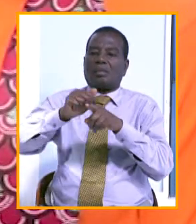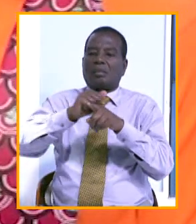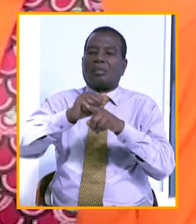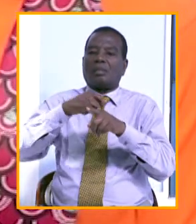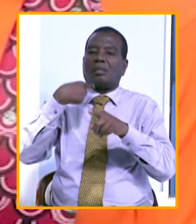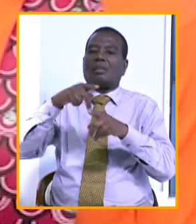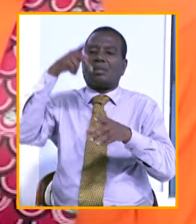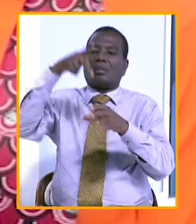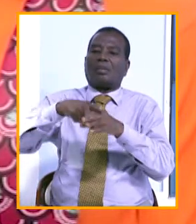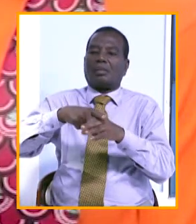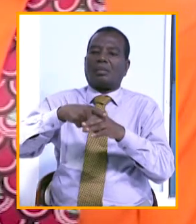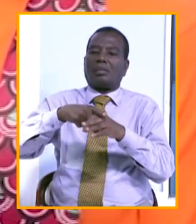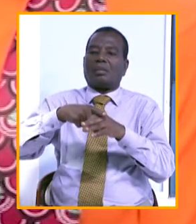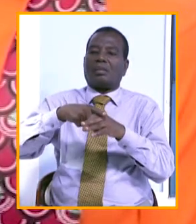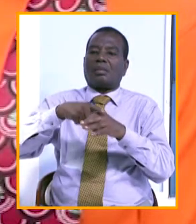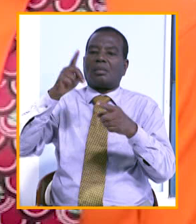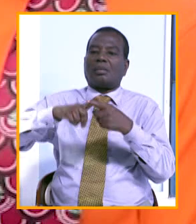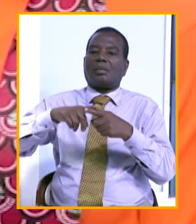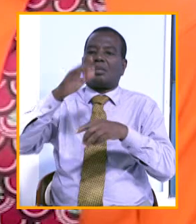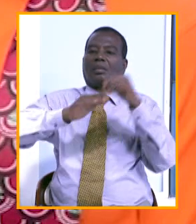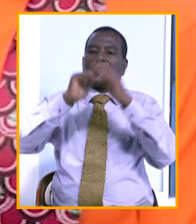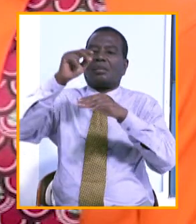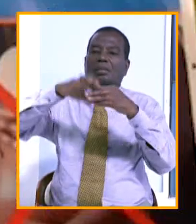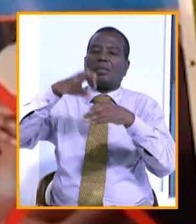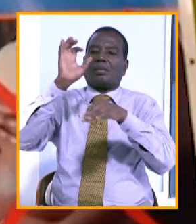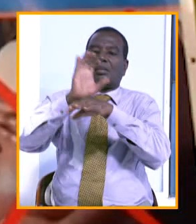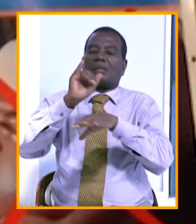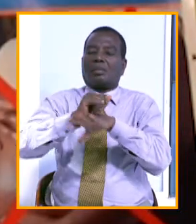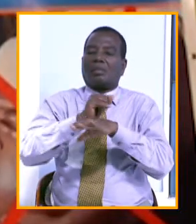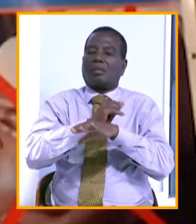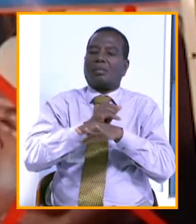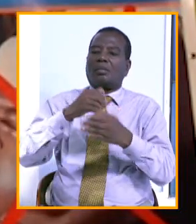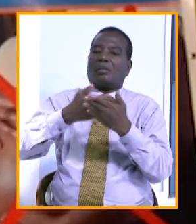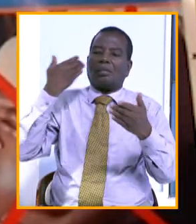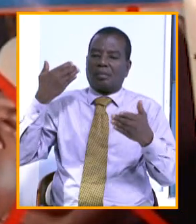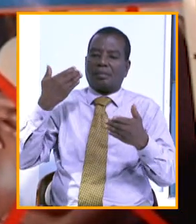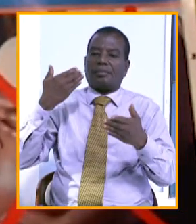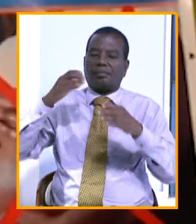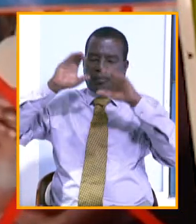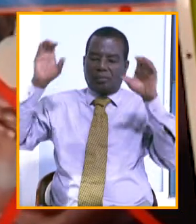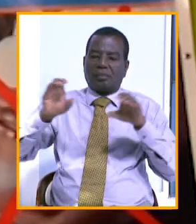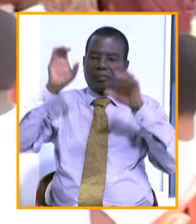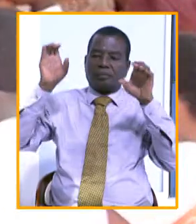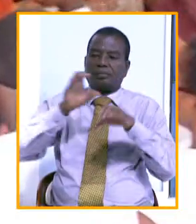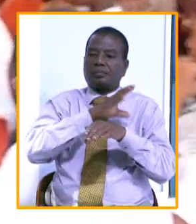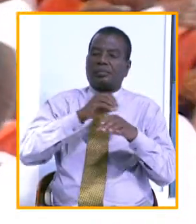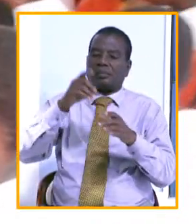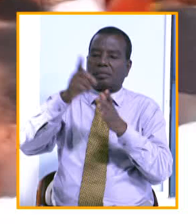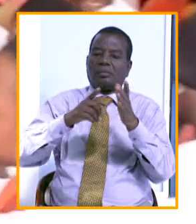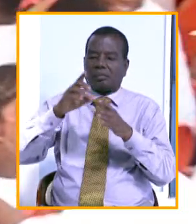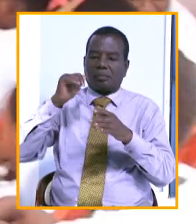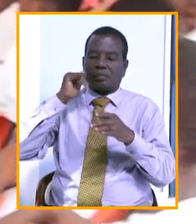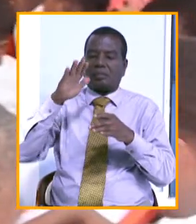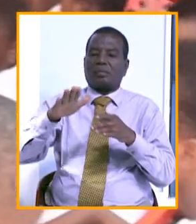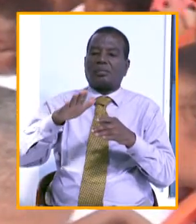formés, qui participent effectivement à la construction de cette Côte d'Ivoire nouvelle. Avant la commémoration festive de la Journée internationale des droits de la femme